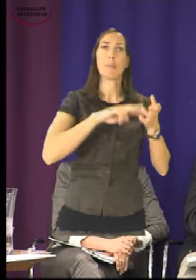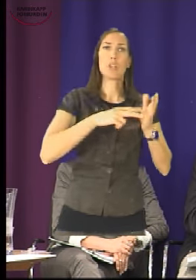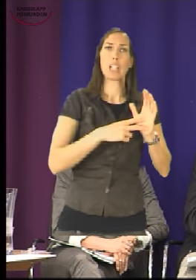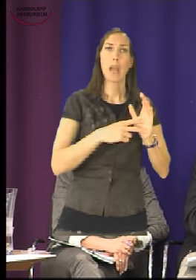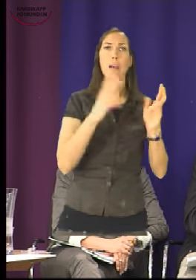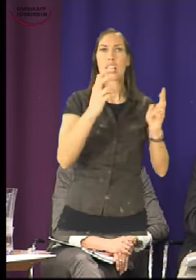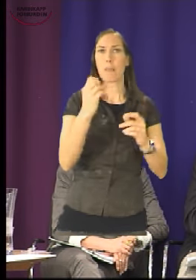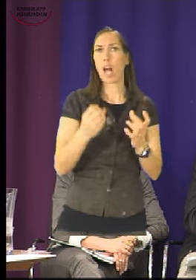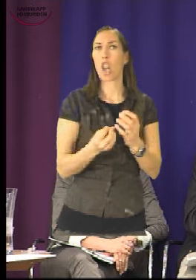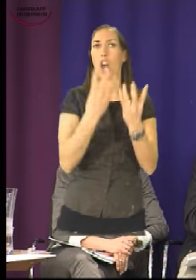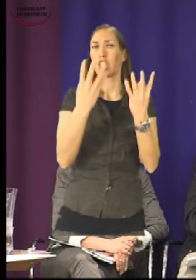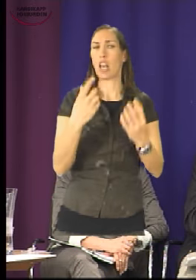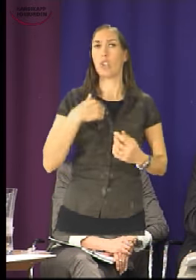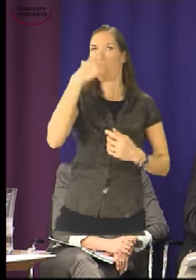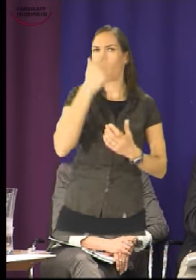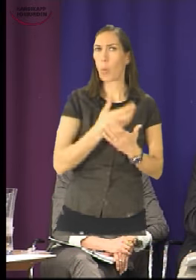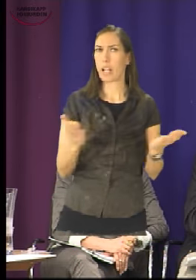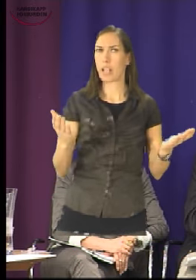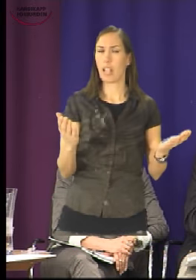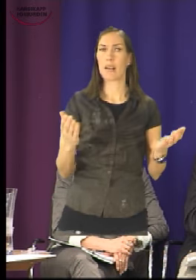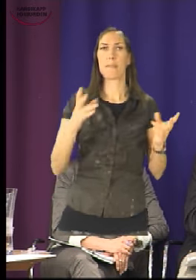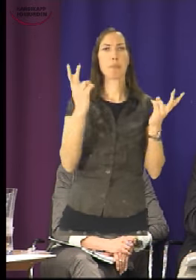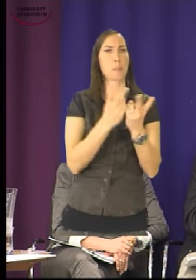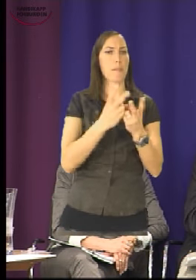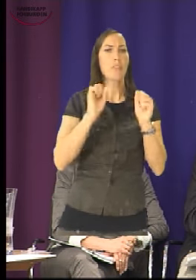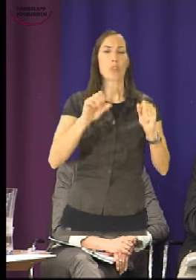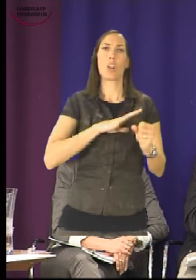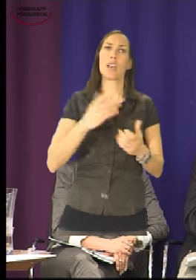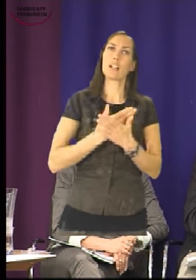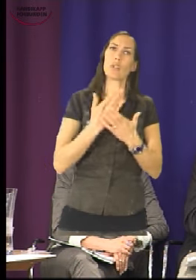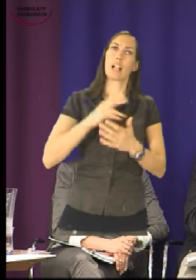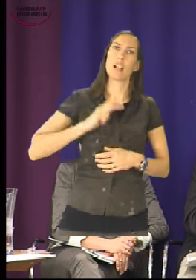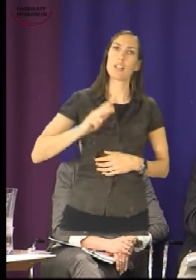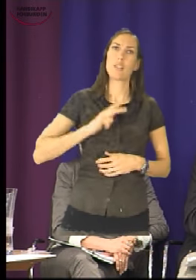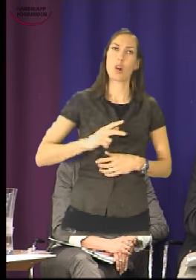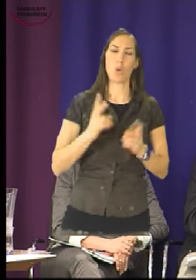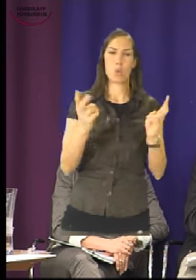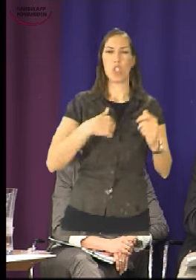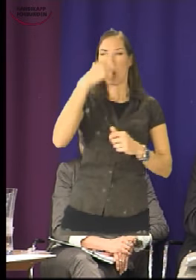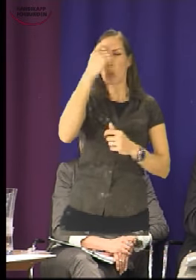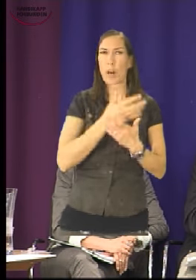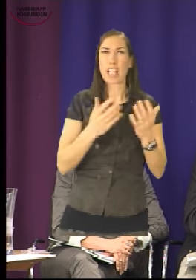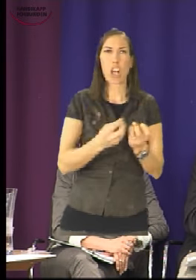tror faktiskt inte jag, utan där måste man ta ett nationellt ansvar. Sen tror jag inte att lösningen är att